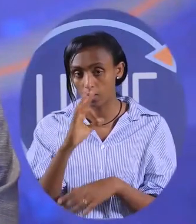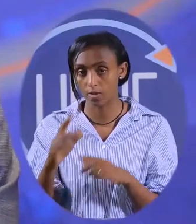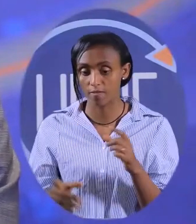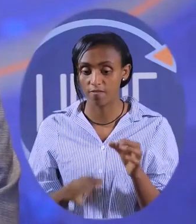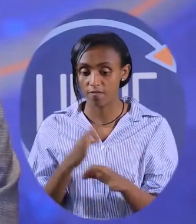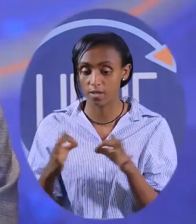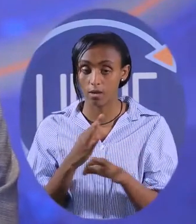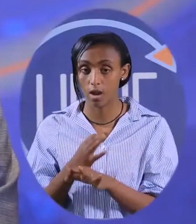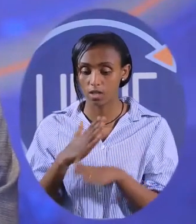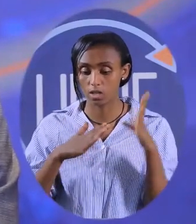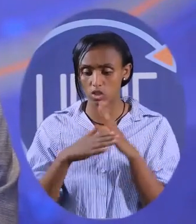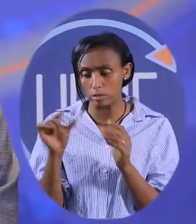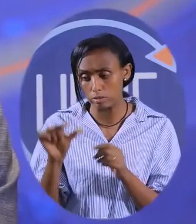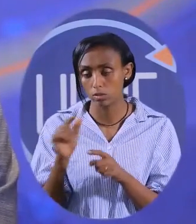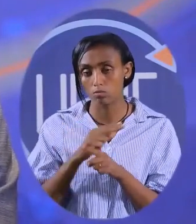ውስን ባለሙያዎች አሉ።